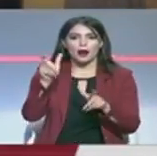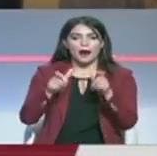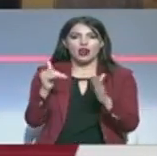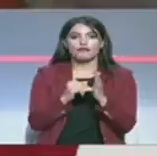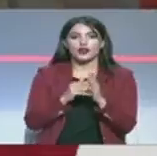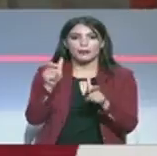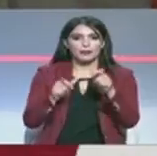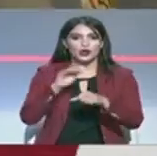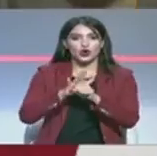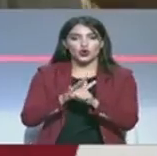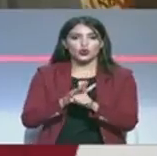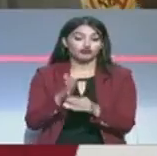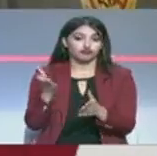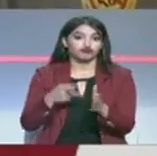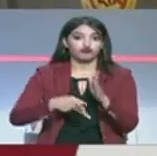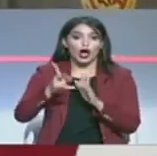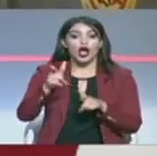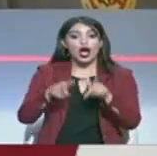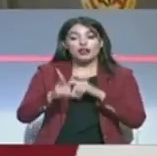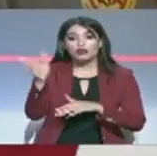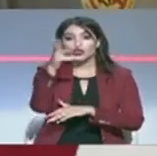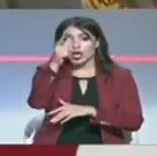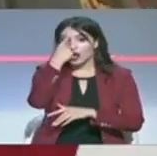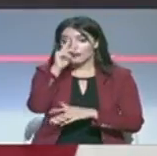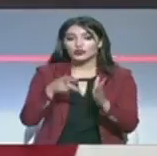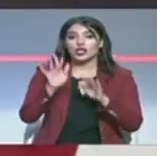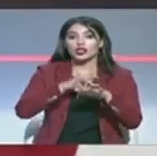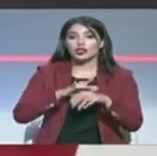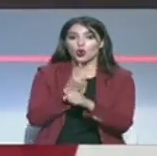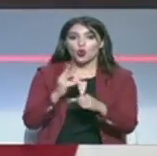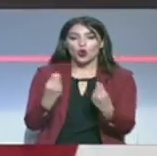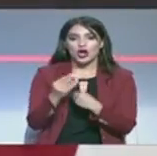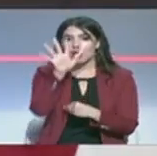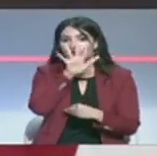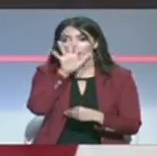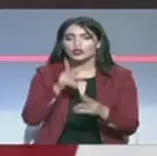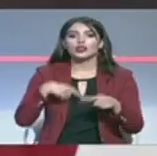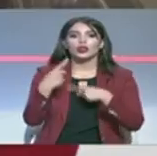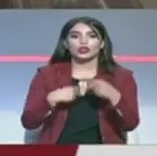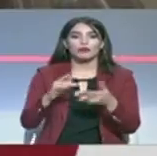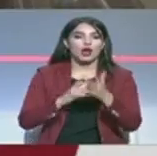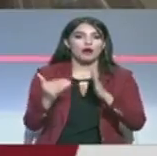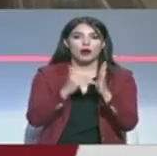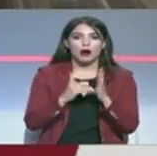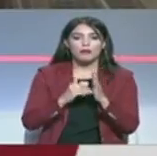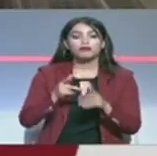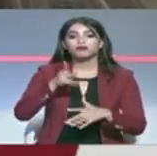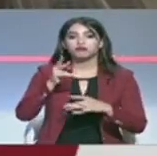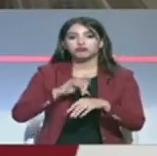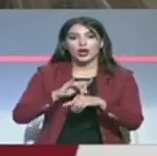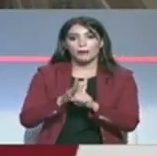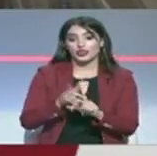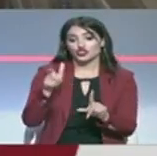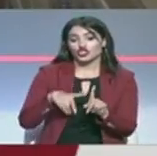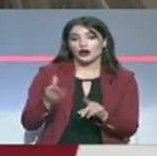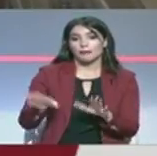إصابة، وتعادل دلهي أشد الدول تضررا من الجائحة في آسيا في أعلى زيادة يومية في عدد الإصابات في العالم منذ حوالي